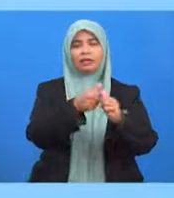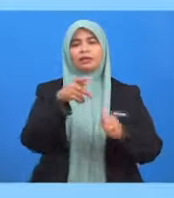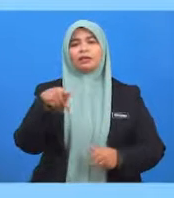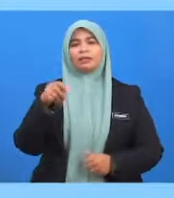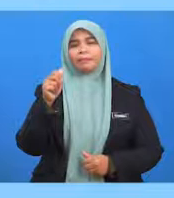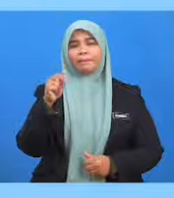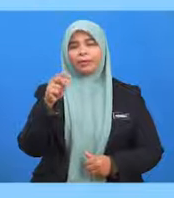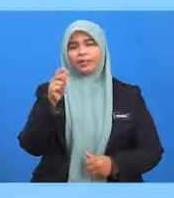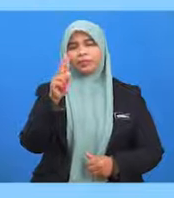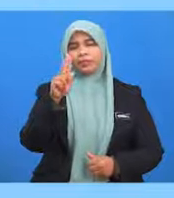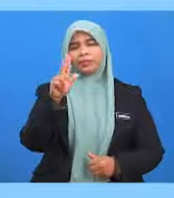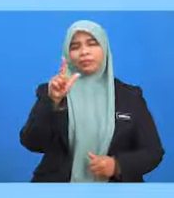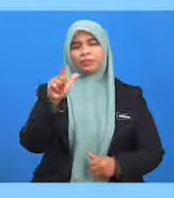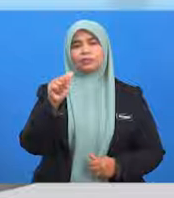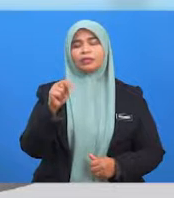bunyi.